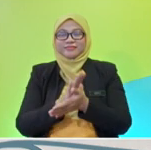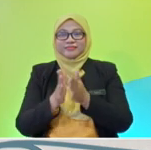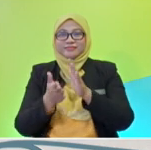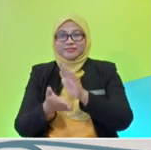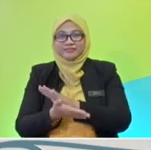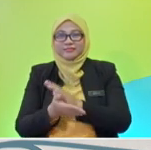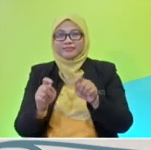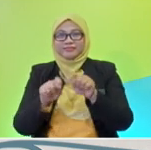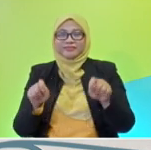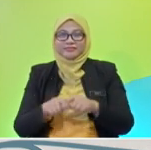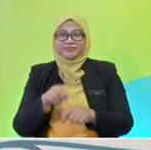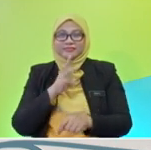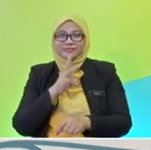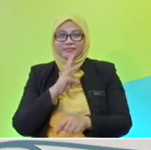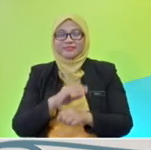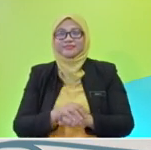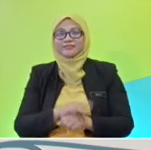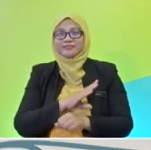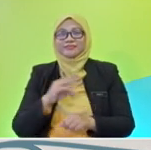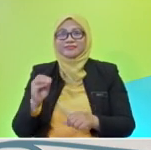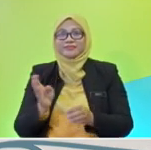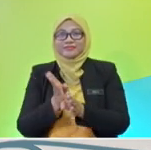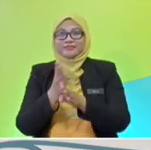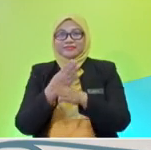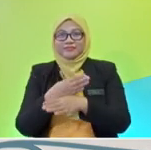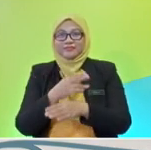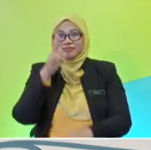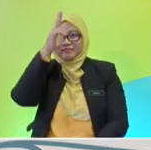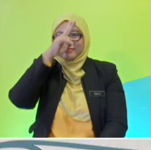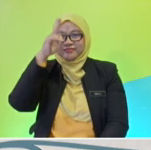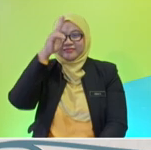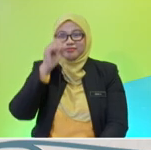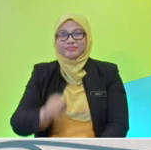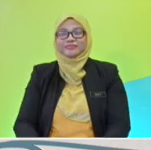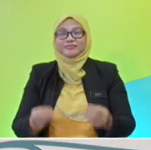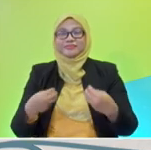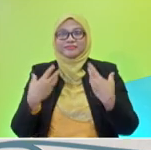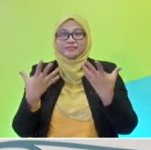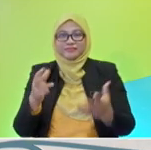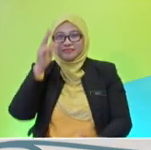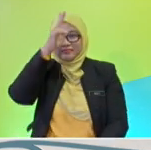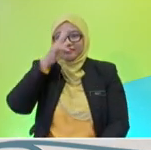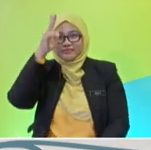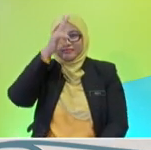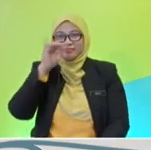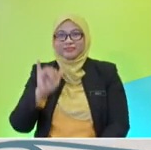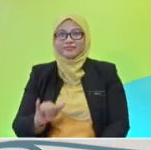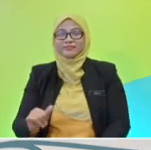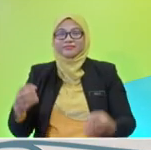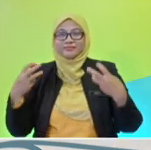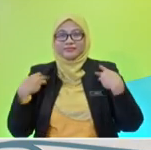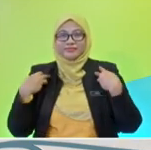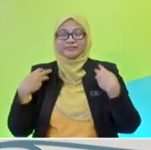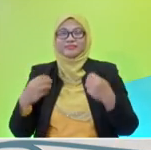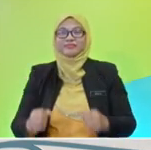Pelabuhan inilah yang membentuk kerajaan dan kalau dapat kita lihat sebenarnya Kebanyakan kerajaan-kerajaan yang wujud ataupun muncul